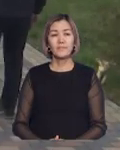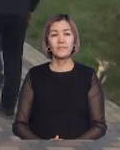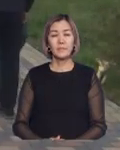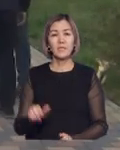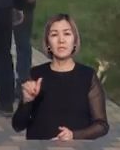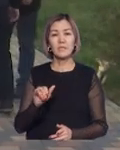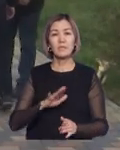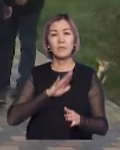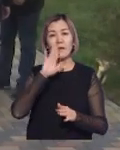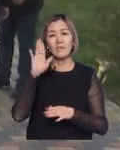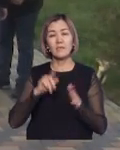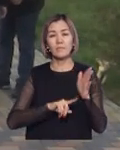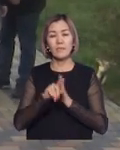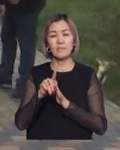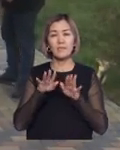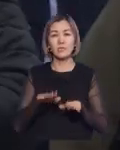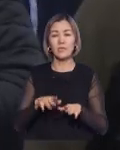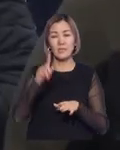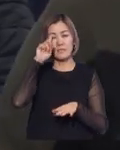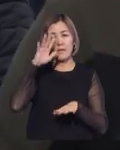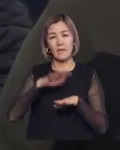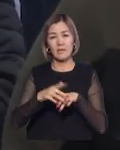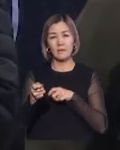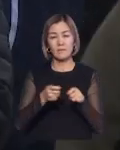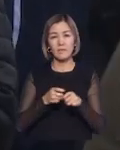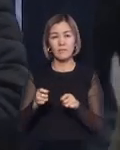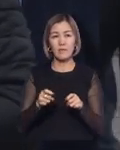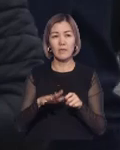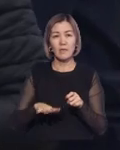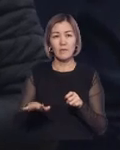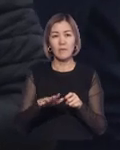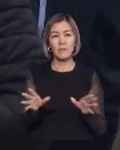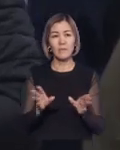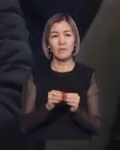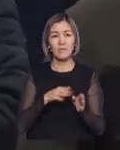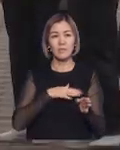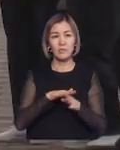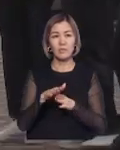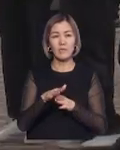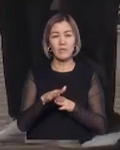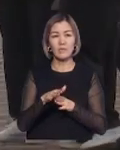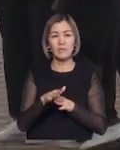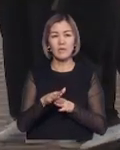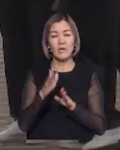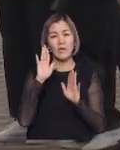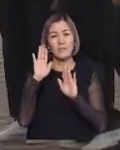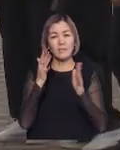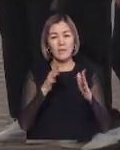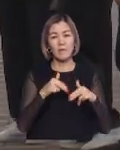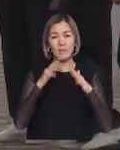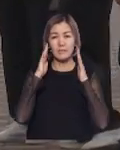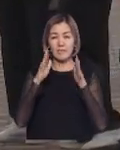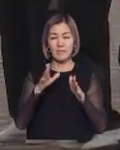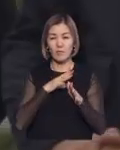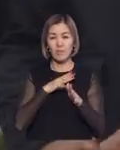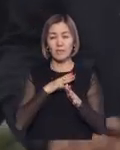Сенбілік таңнан басталды. Шарада жергілікті әкімдік пен өңір белсенділері бірлесе жұмыс істеді. Тазалық жұмыстары барысында саябақтарға баса назар